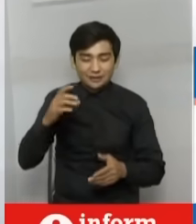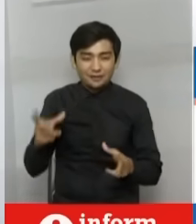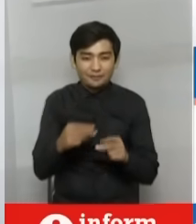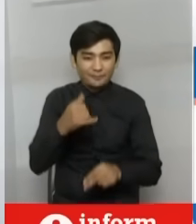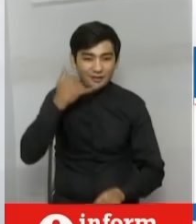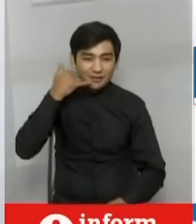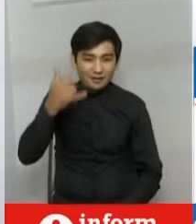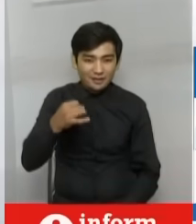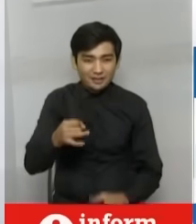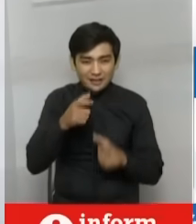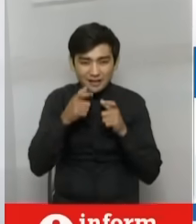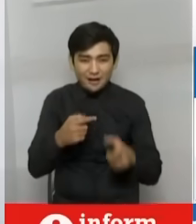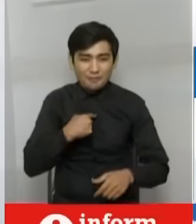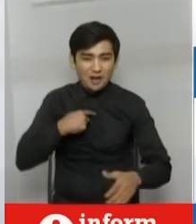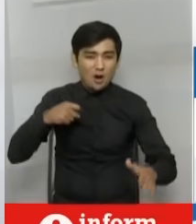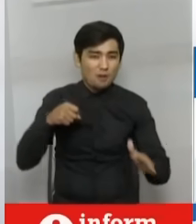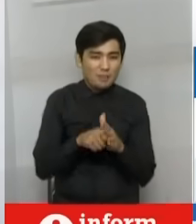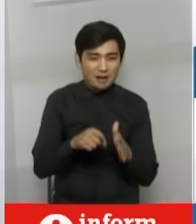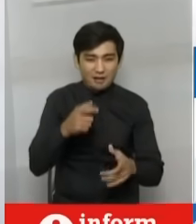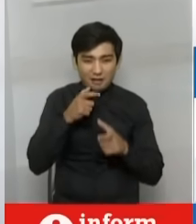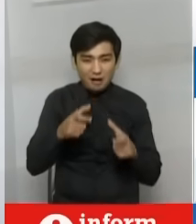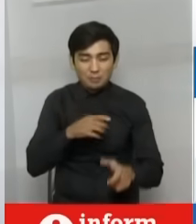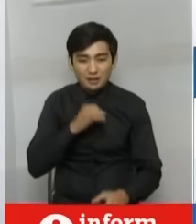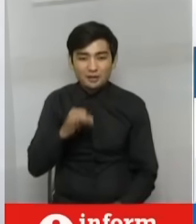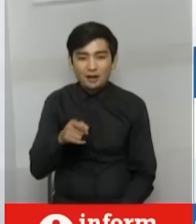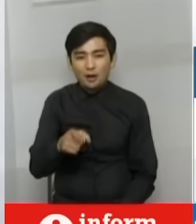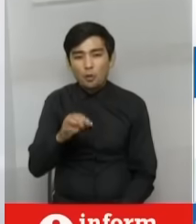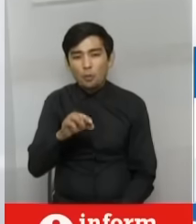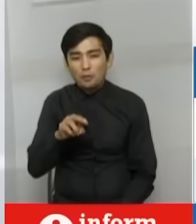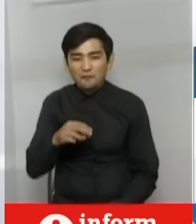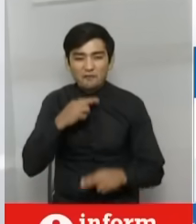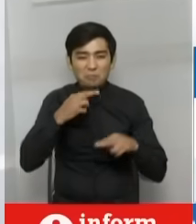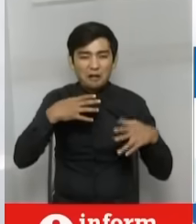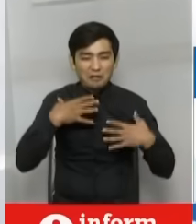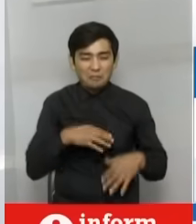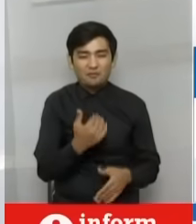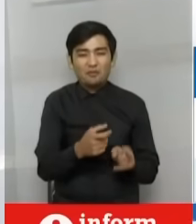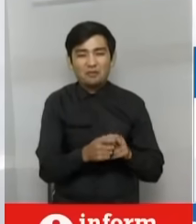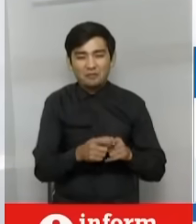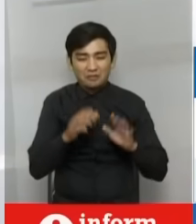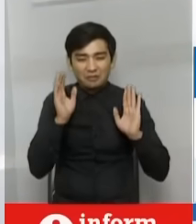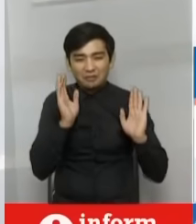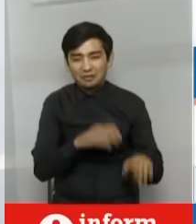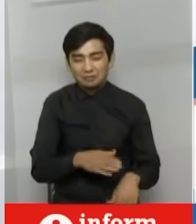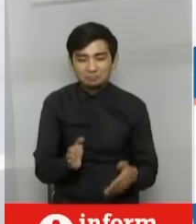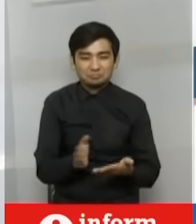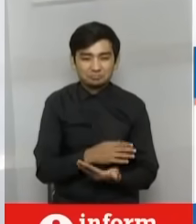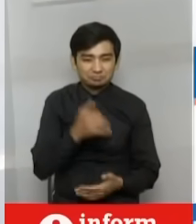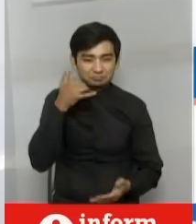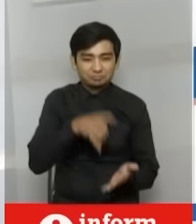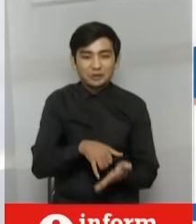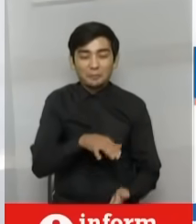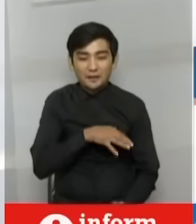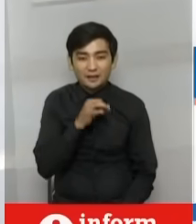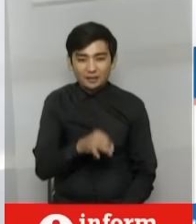Сильно закричала: «Меня убивают». Но оператор Халидола, приняв звонок, не обратил внимания на ее слова, не придал значения, не оценил.